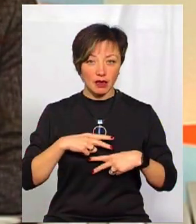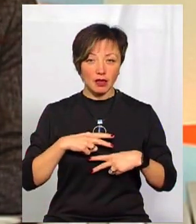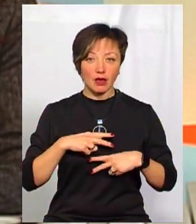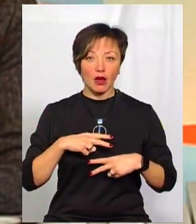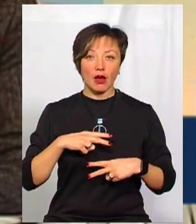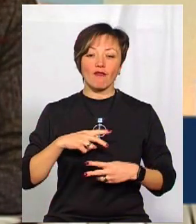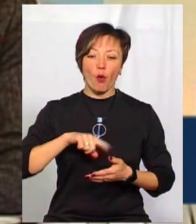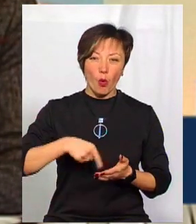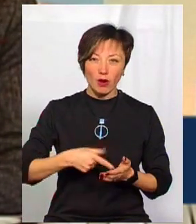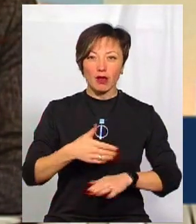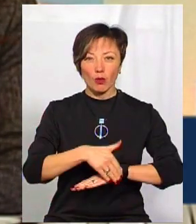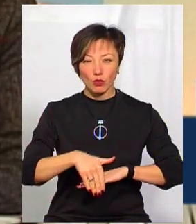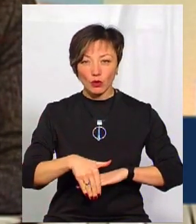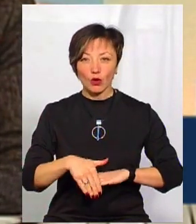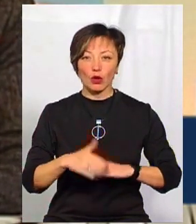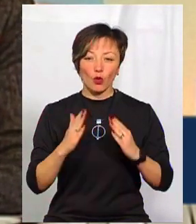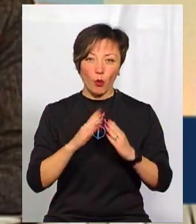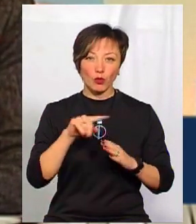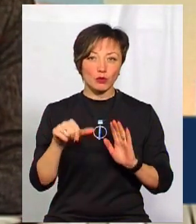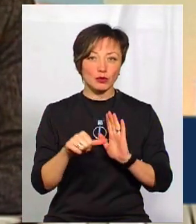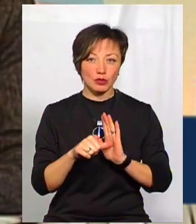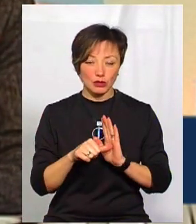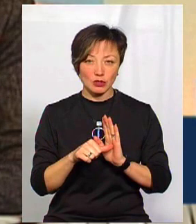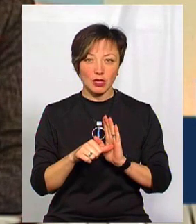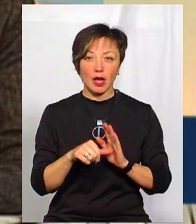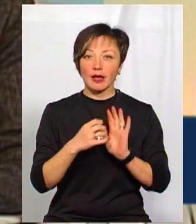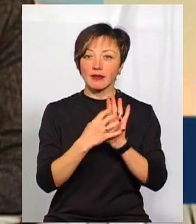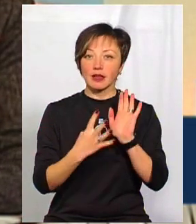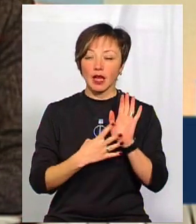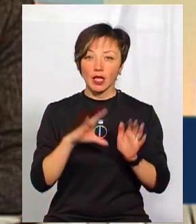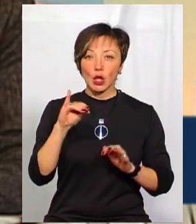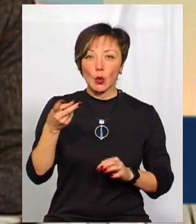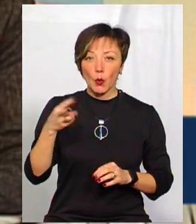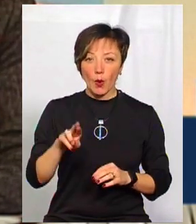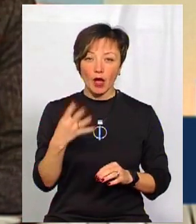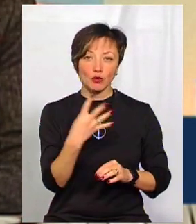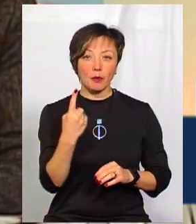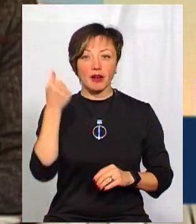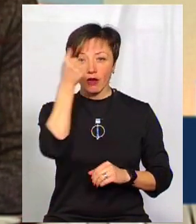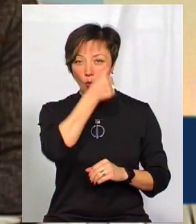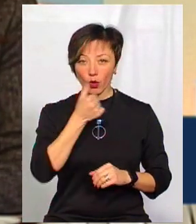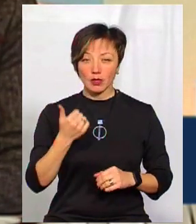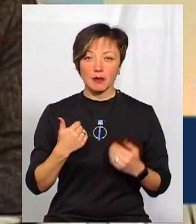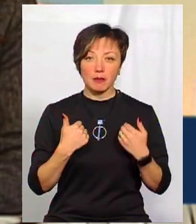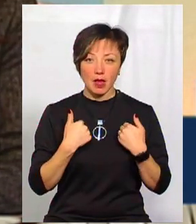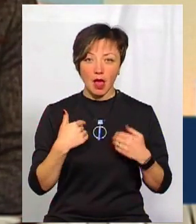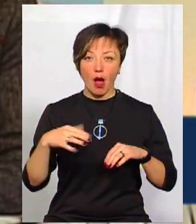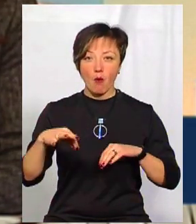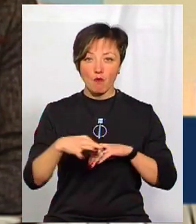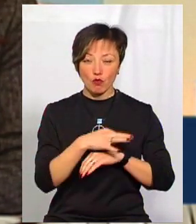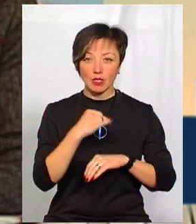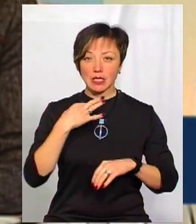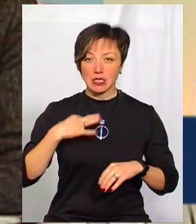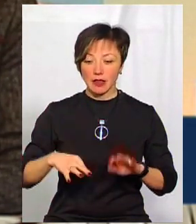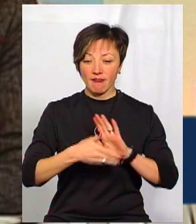по вулиці Наді Уант, дом номер 6. 19 июля 1941 года меня, мужа и сына,